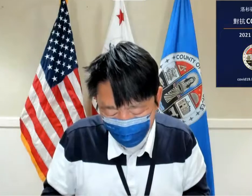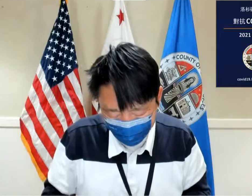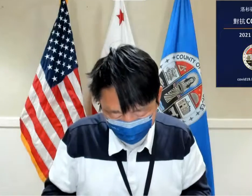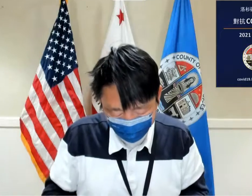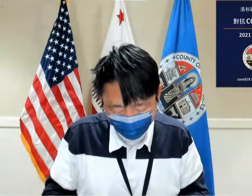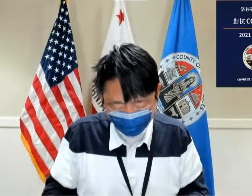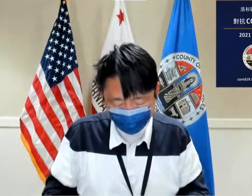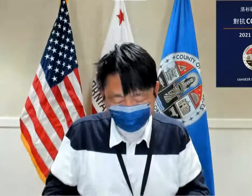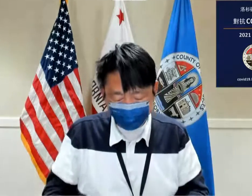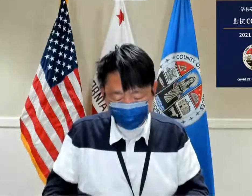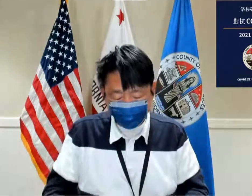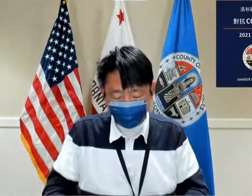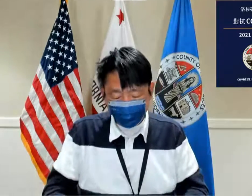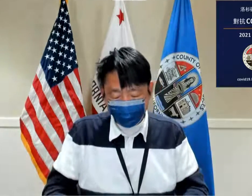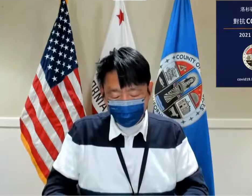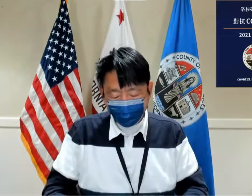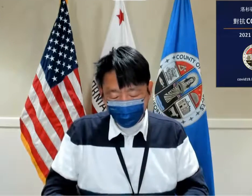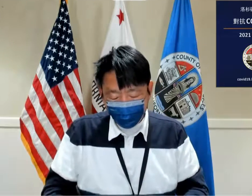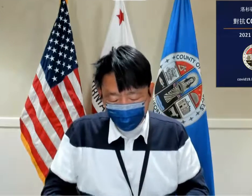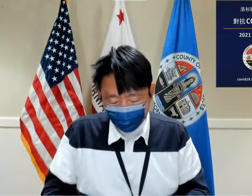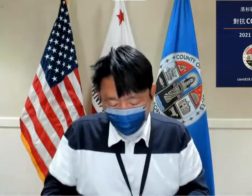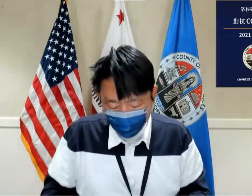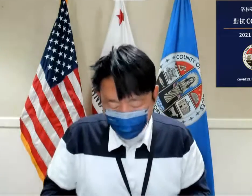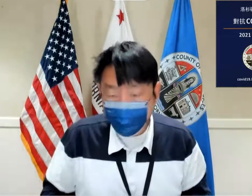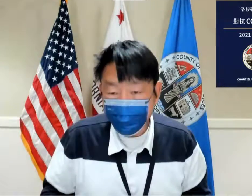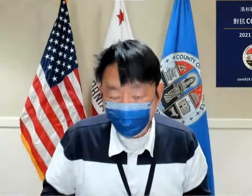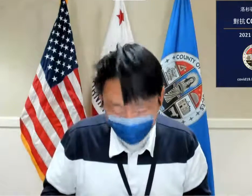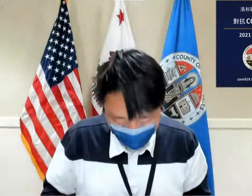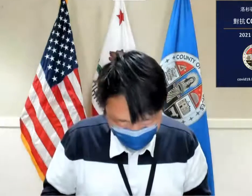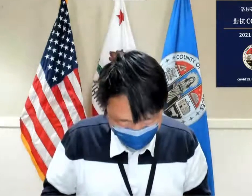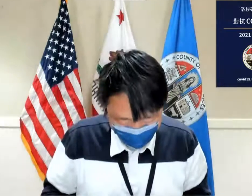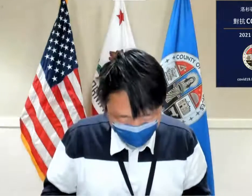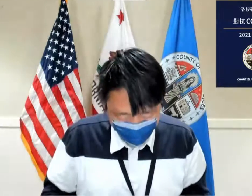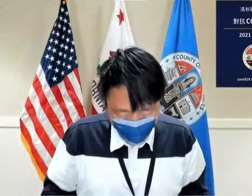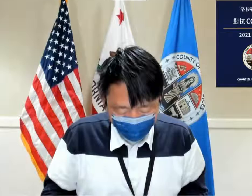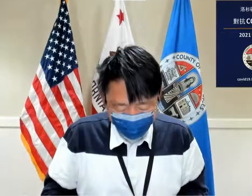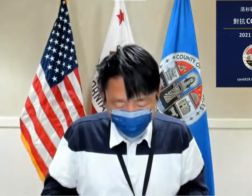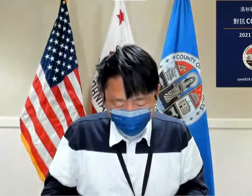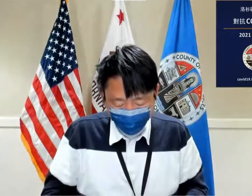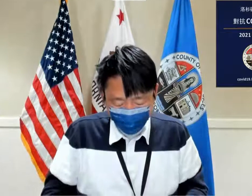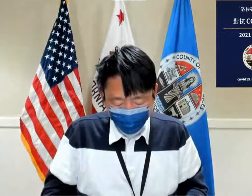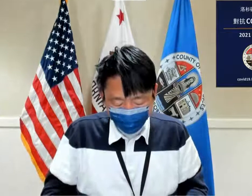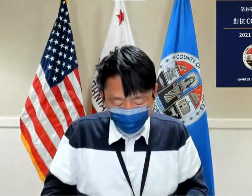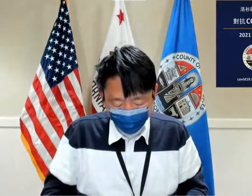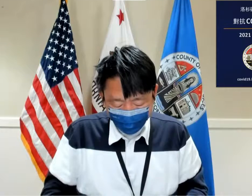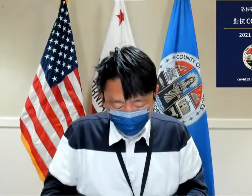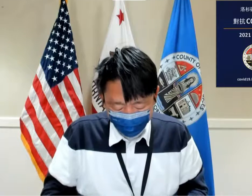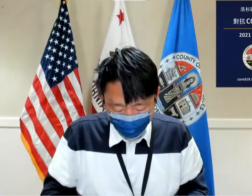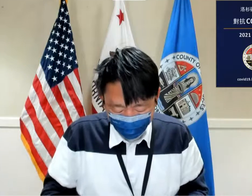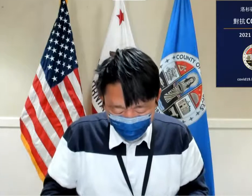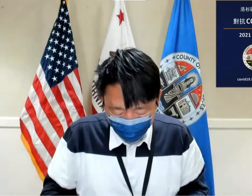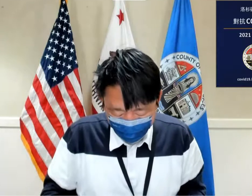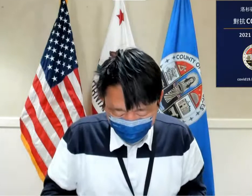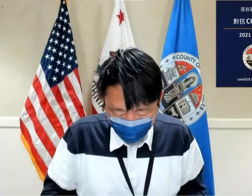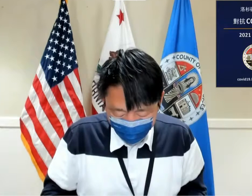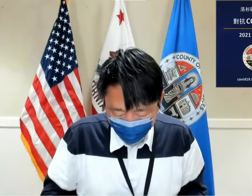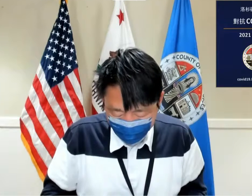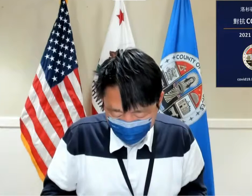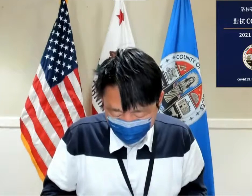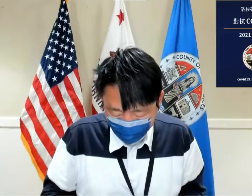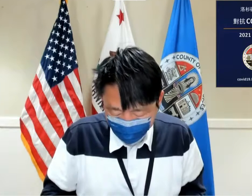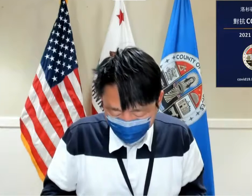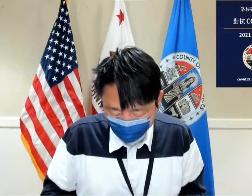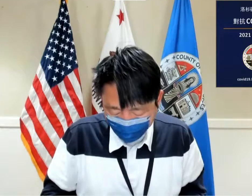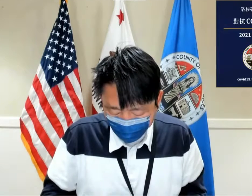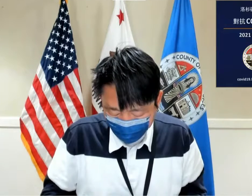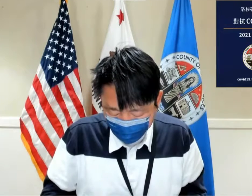的关键所在。疫苗数据的简报，截止3月17号，洛县总共接